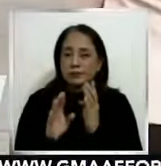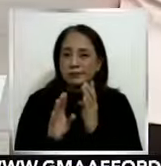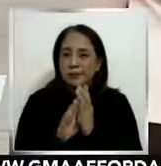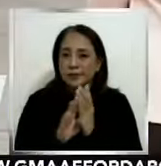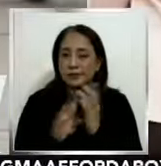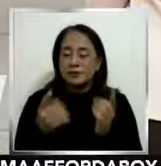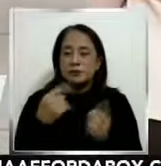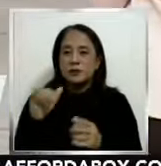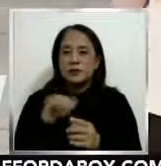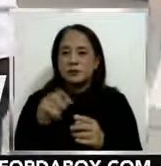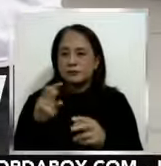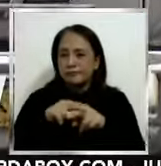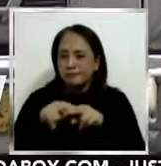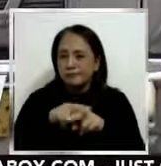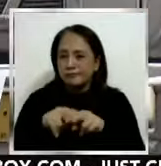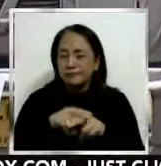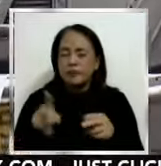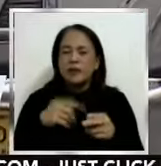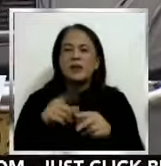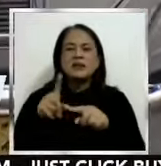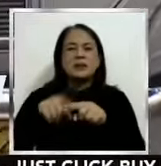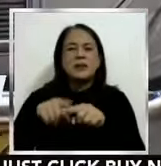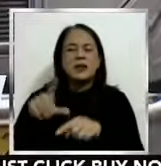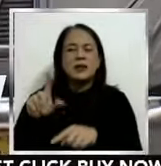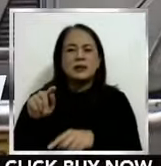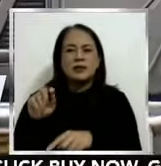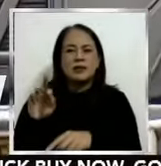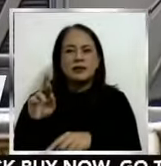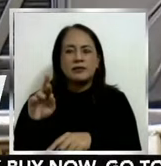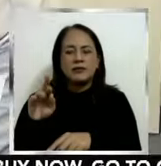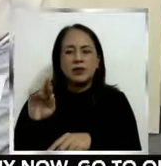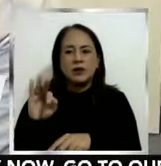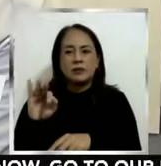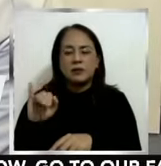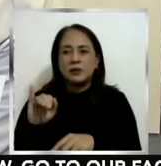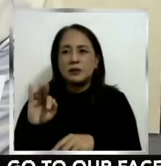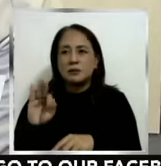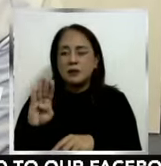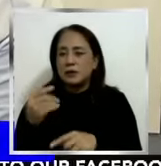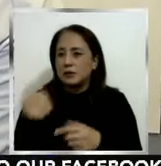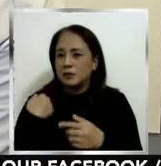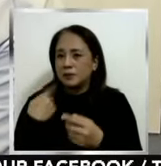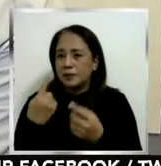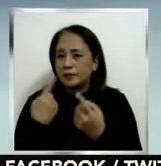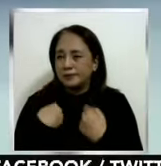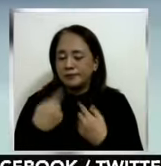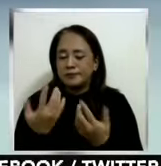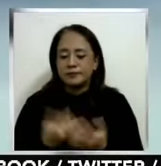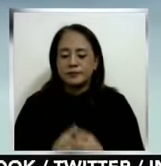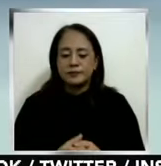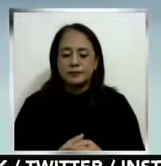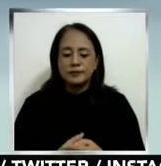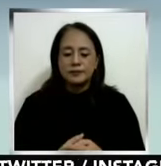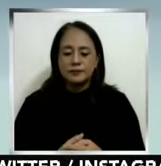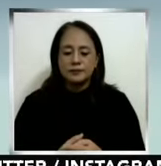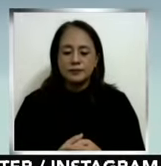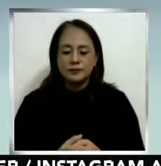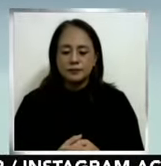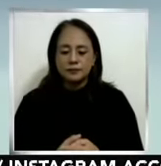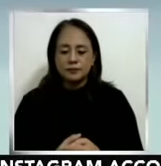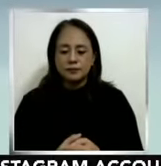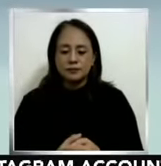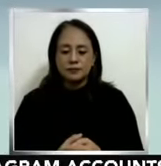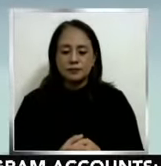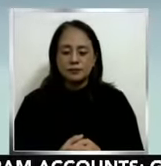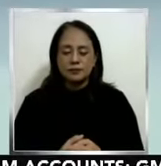ay depende raw sa LTFRB na hinihingan pa namin ng pahayag. Para sa GMA Integrated News, Joseph Morong, nakatutok